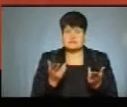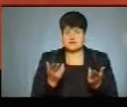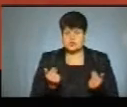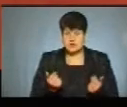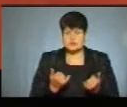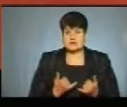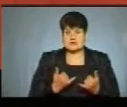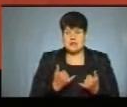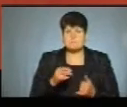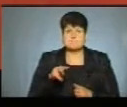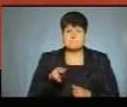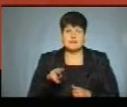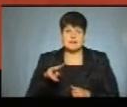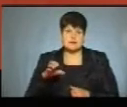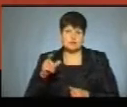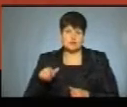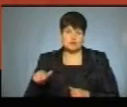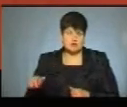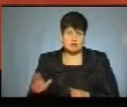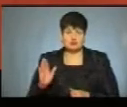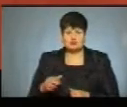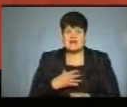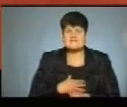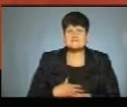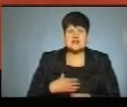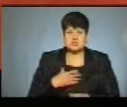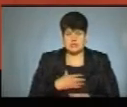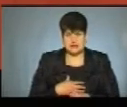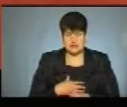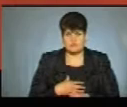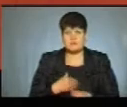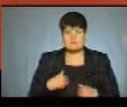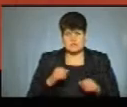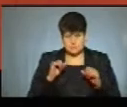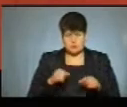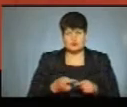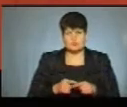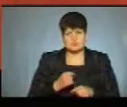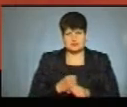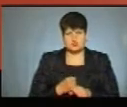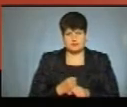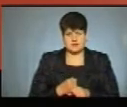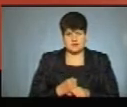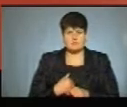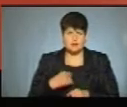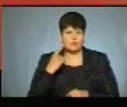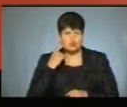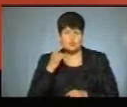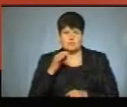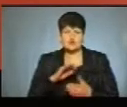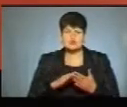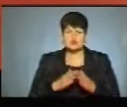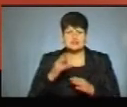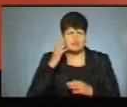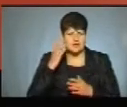для пластунів це буде дуже важливо, і ми зможемо це зробити. Ми почули про ситуацію в